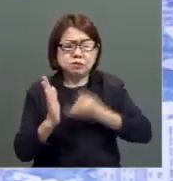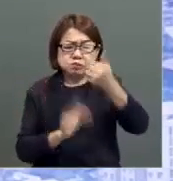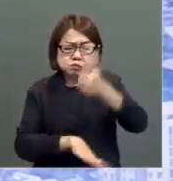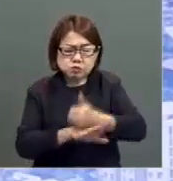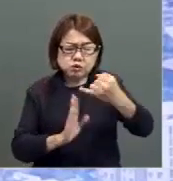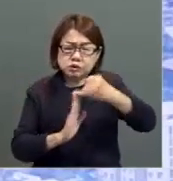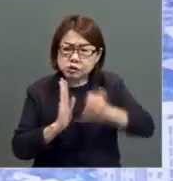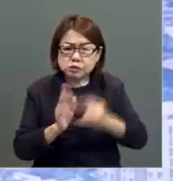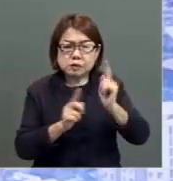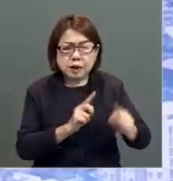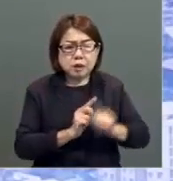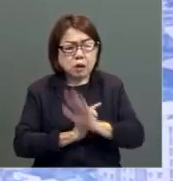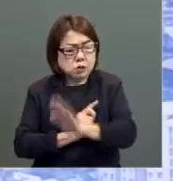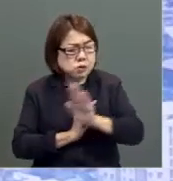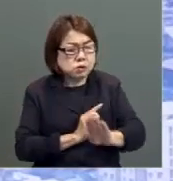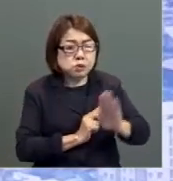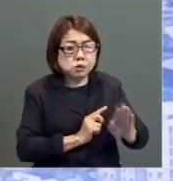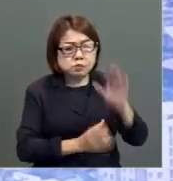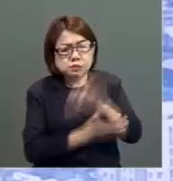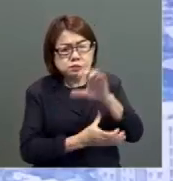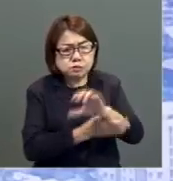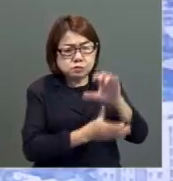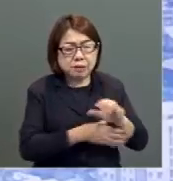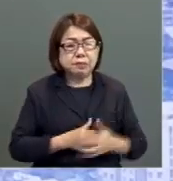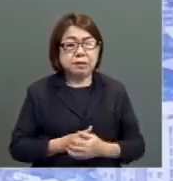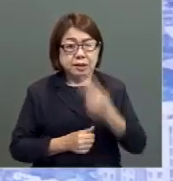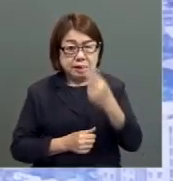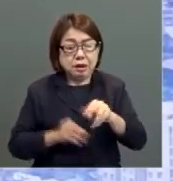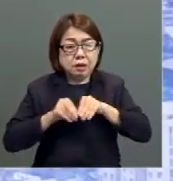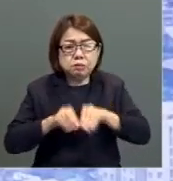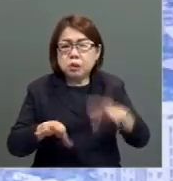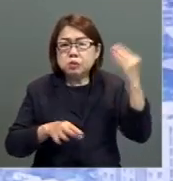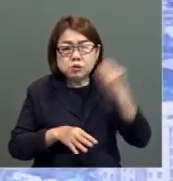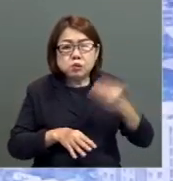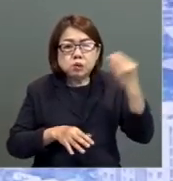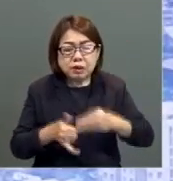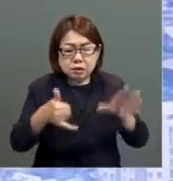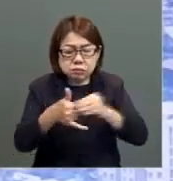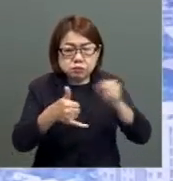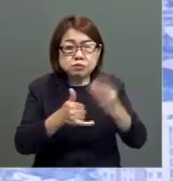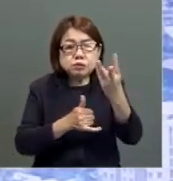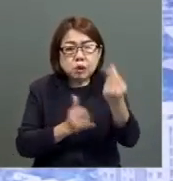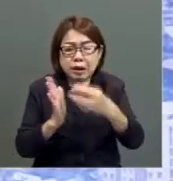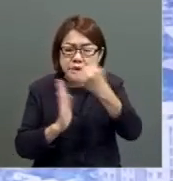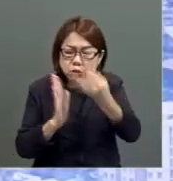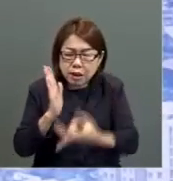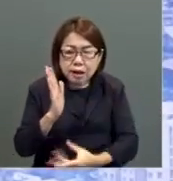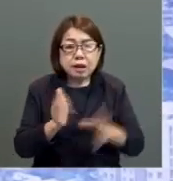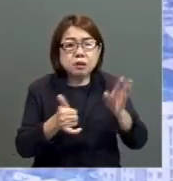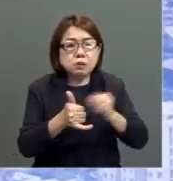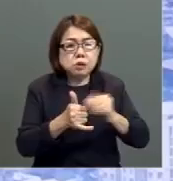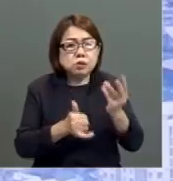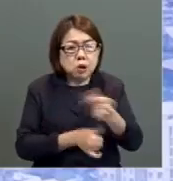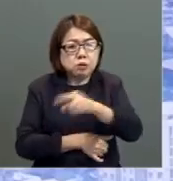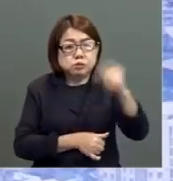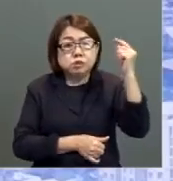ะครับไม่ว่าจังหวัดนู้นจังหวัดนี้เห็นตัวเลขต่างๆเหล่านี้แล้วท่านรู้สถานการณ์ของท่านเองพ่อเมืองของท่านกับท่านเองได้ช่วยกันเนี่ยฮะ